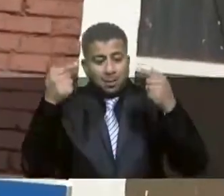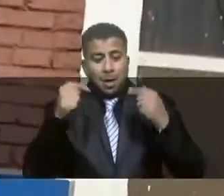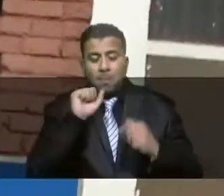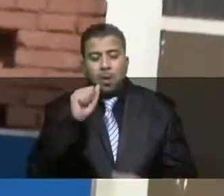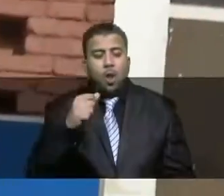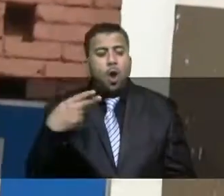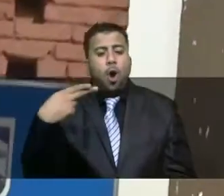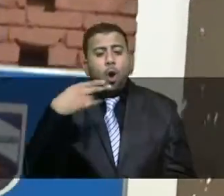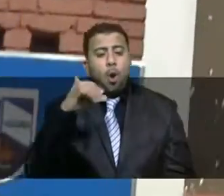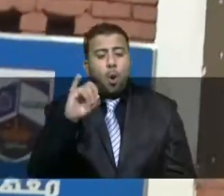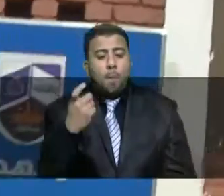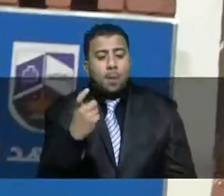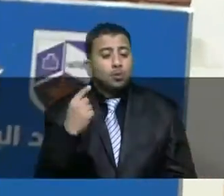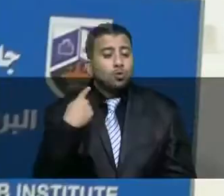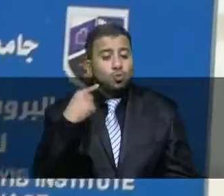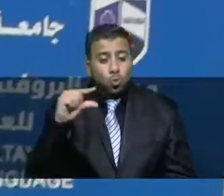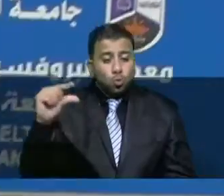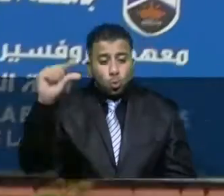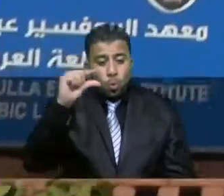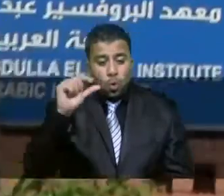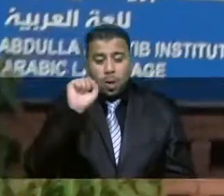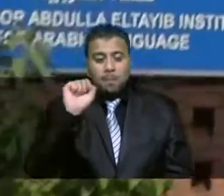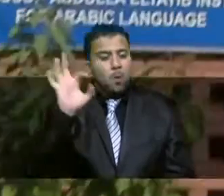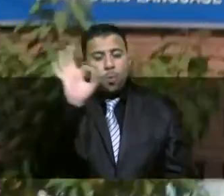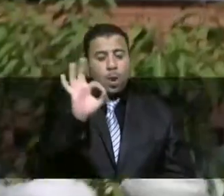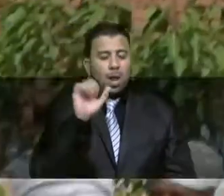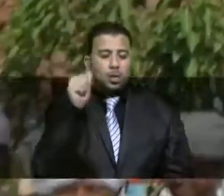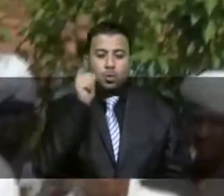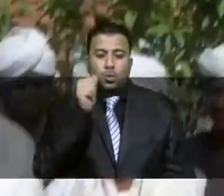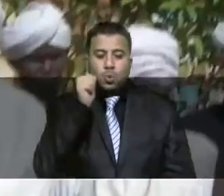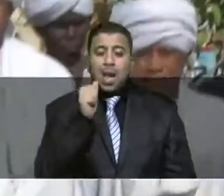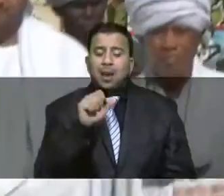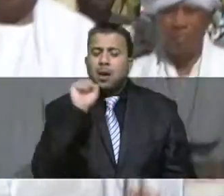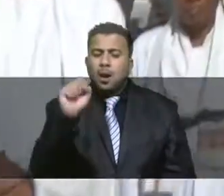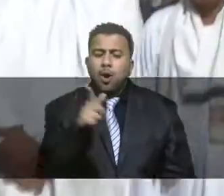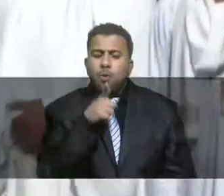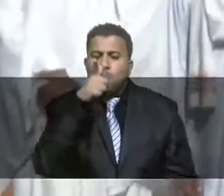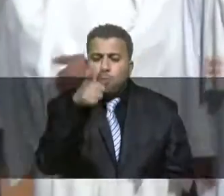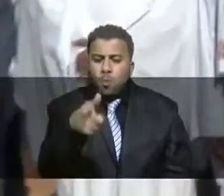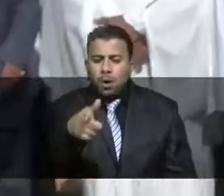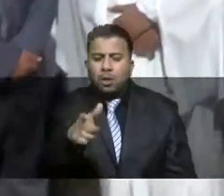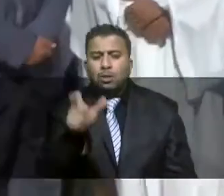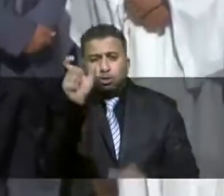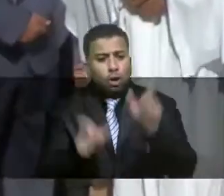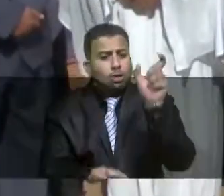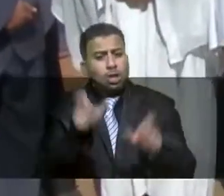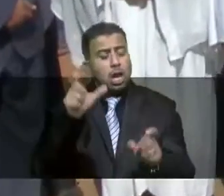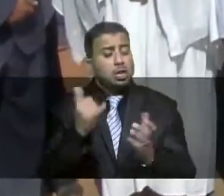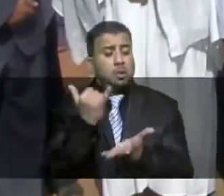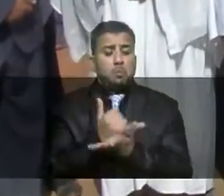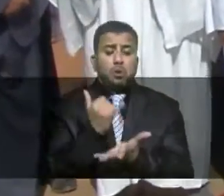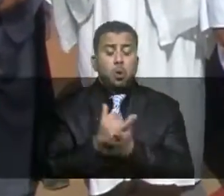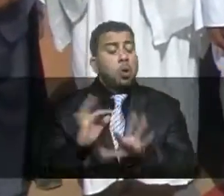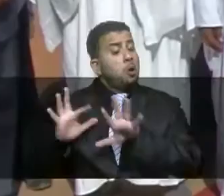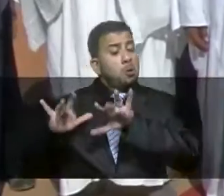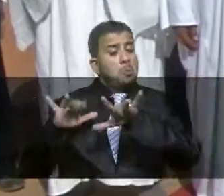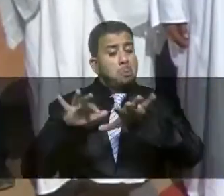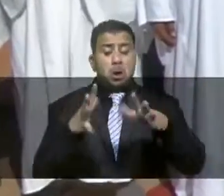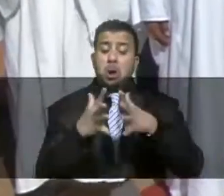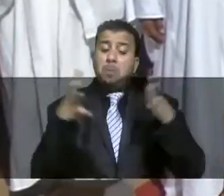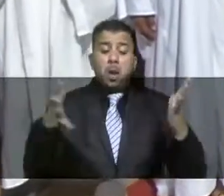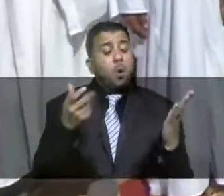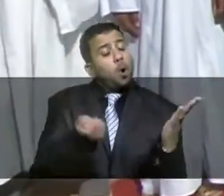الصديق عمر الصديق مدير بيت الشعر في الخرطوم، وعدد من المسؤولين والشخصيات الرسمية، وجمع كبير من